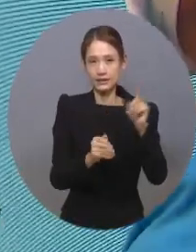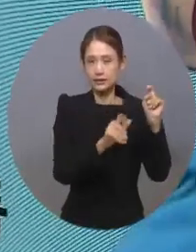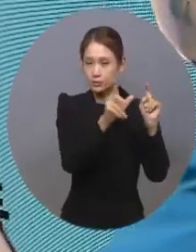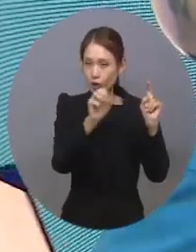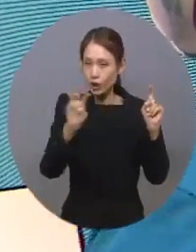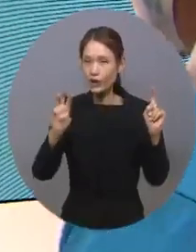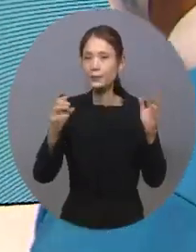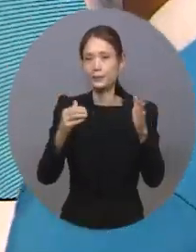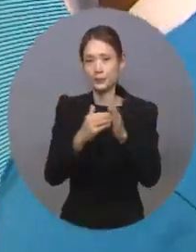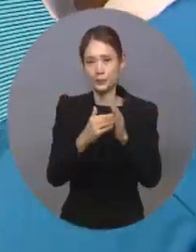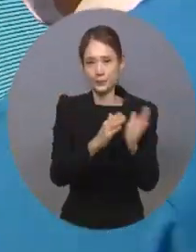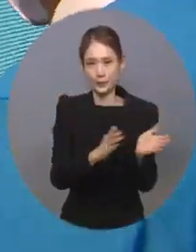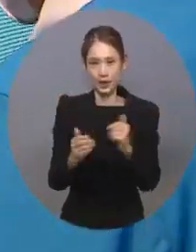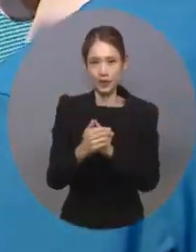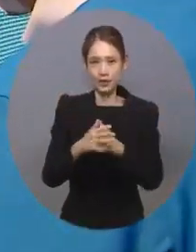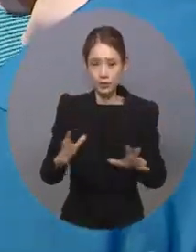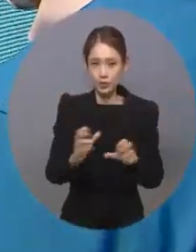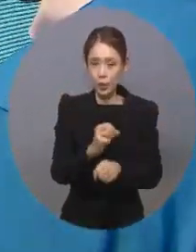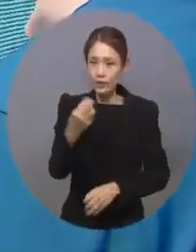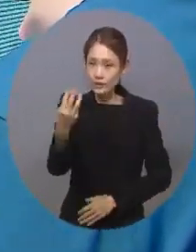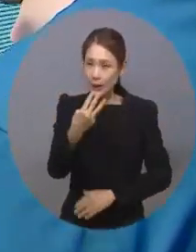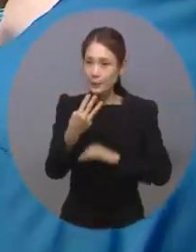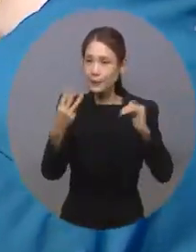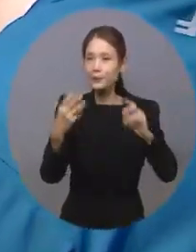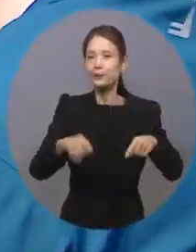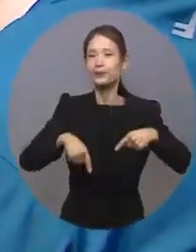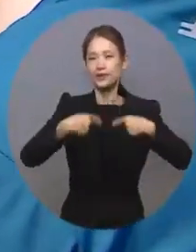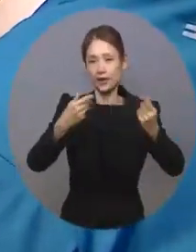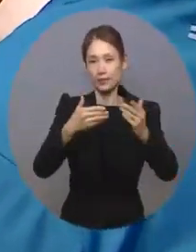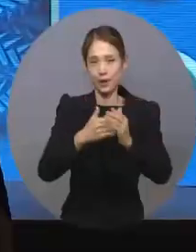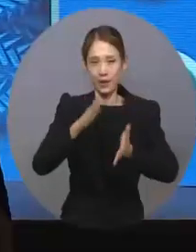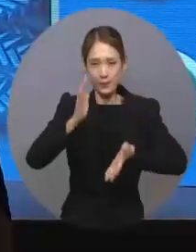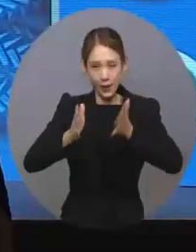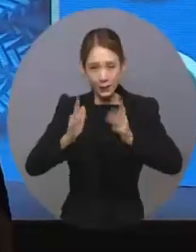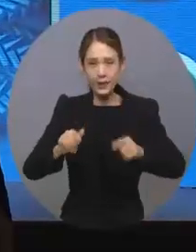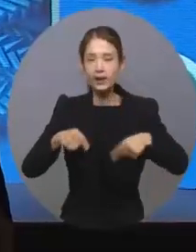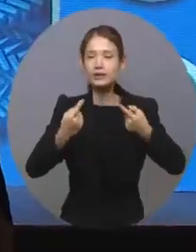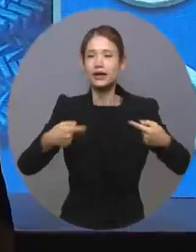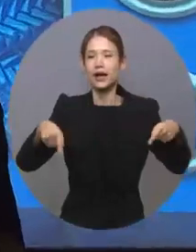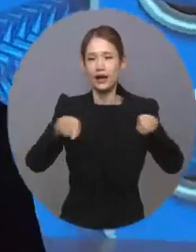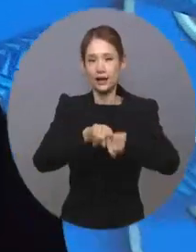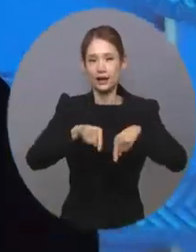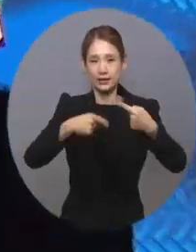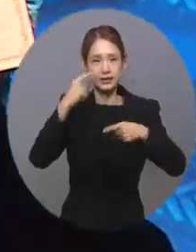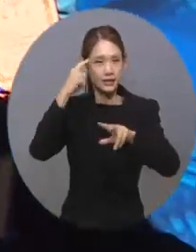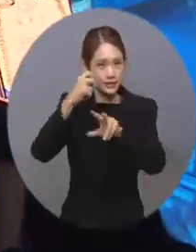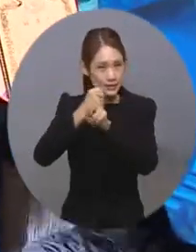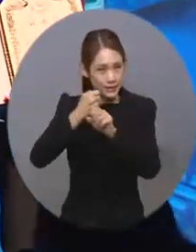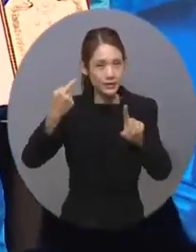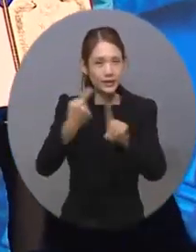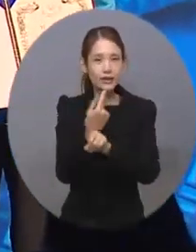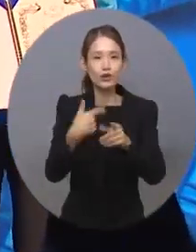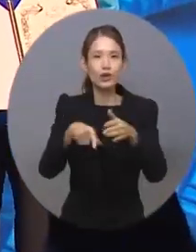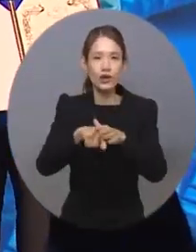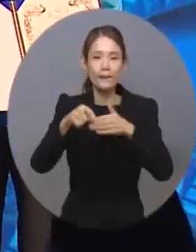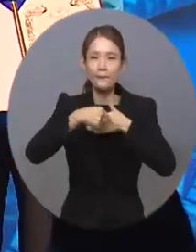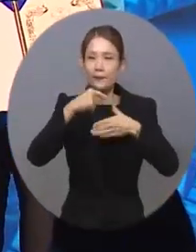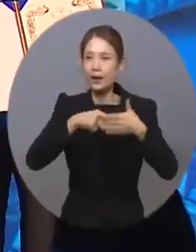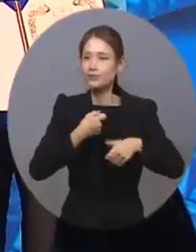이번 대회에서는 3,000명의 참가자들이 레이스에 동참해 장애인식 개선을 향한 마음을 전할